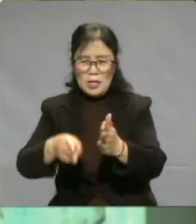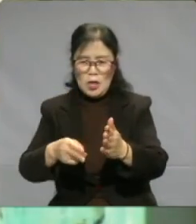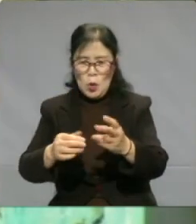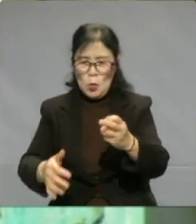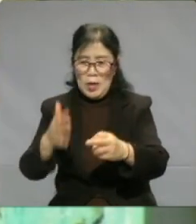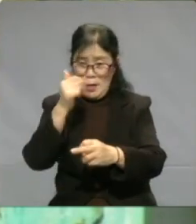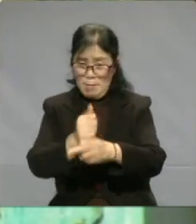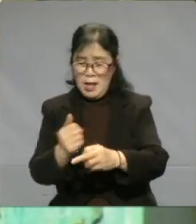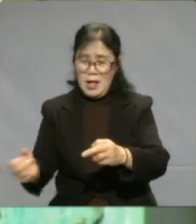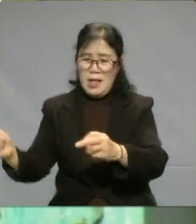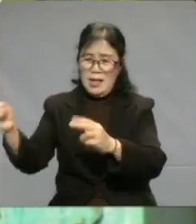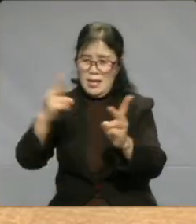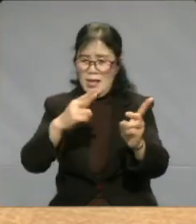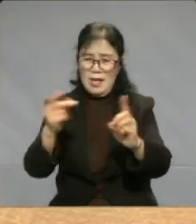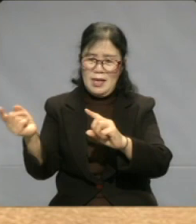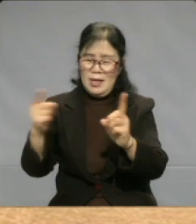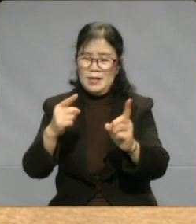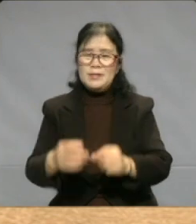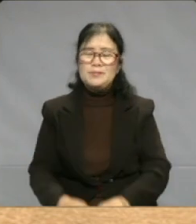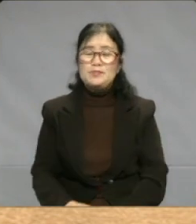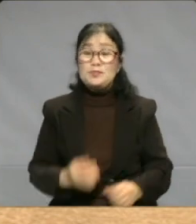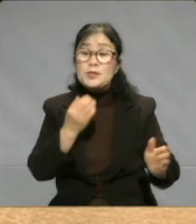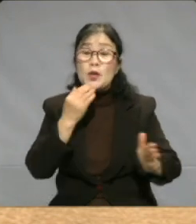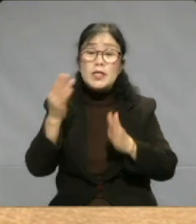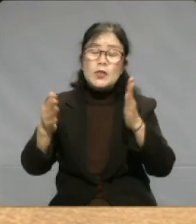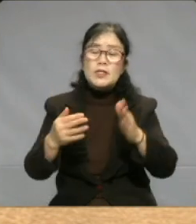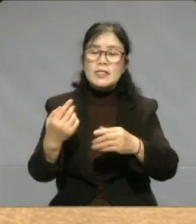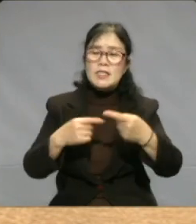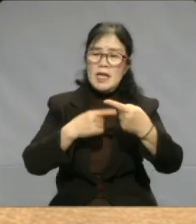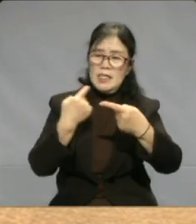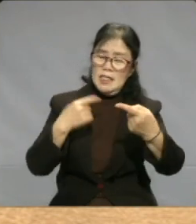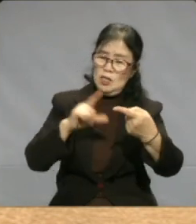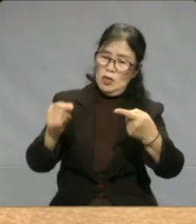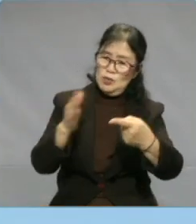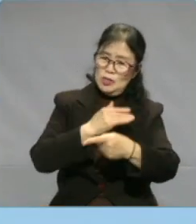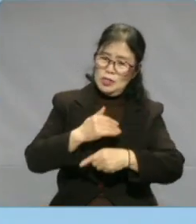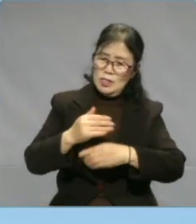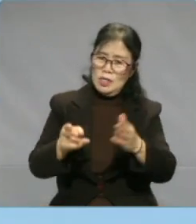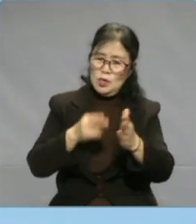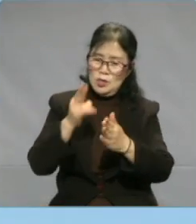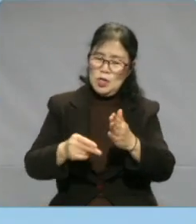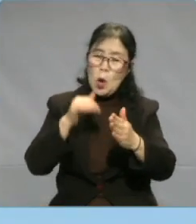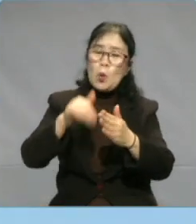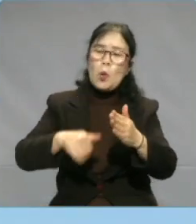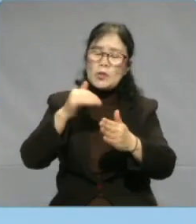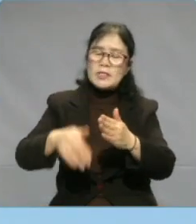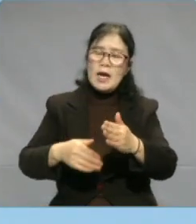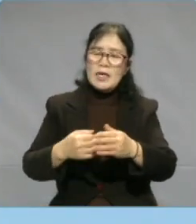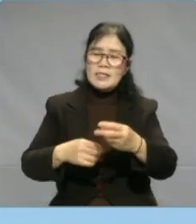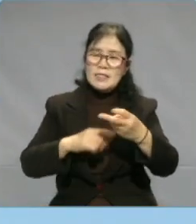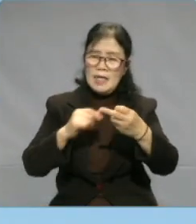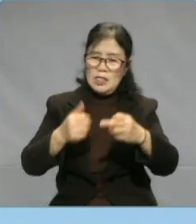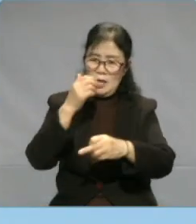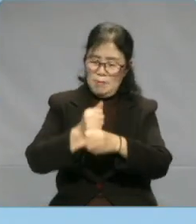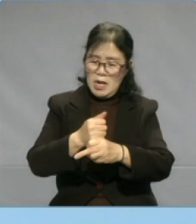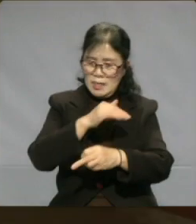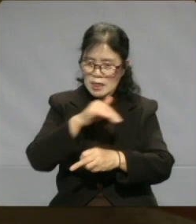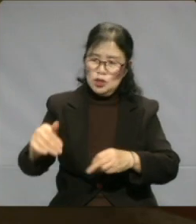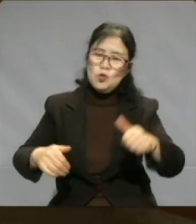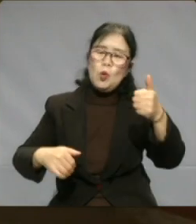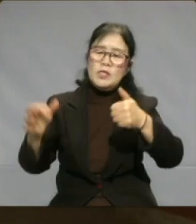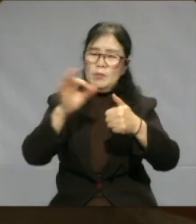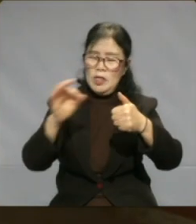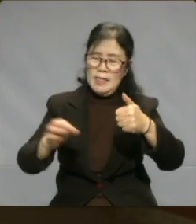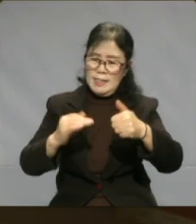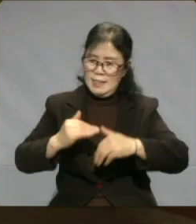운행을 재개할 전망입니다. 경기도에 따르면 지난해 1월부터 진행된 교외선 공사가 지난해 말 기준 50%가량